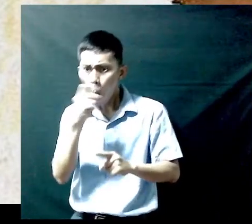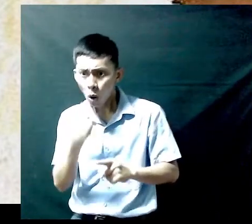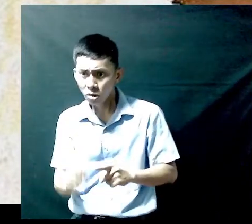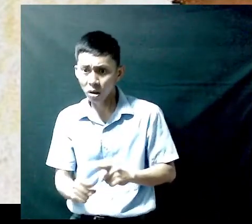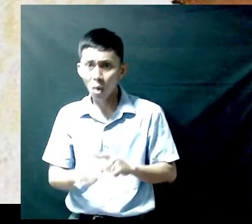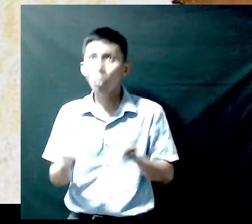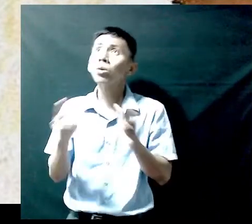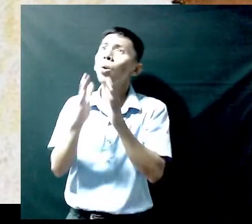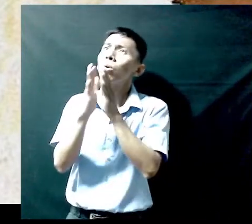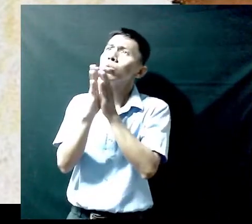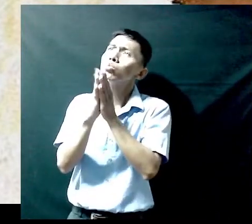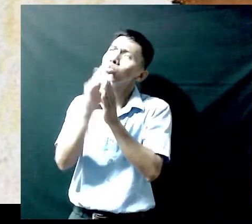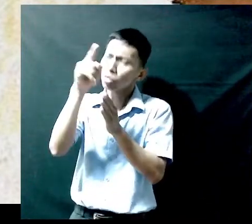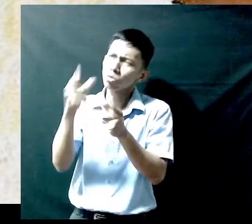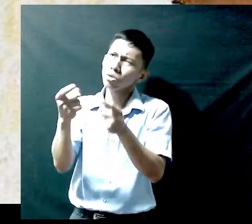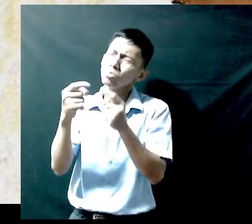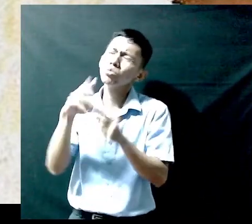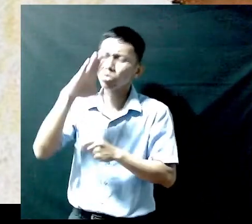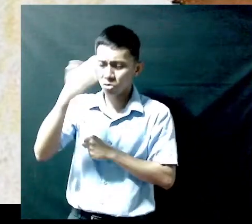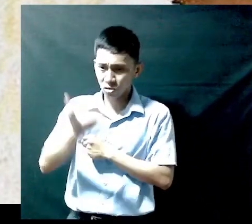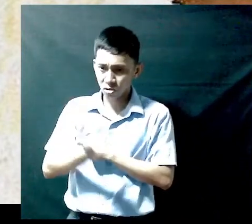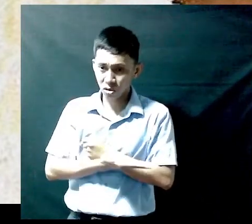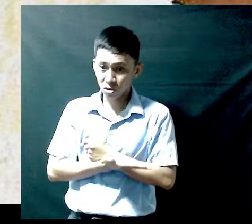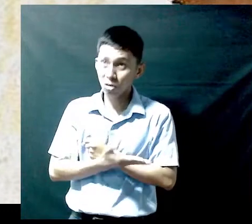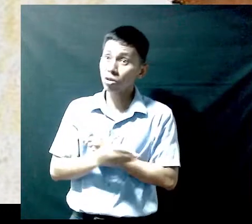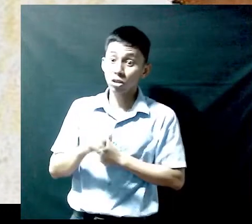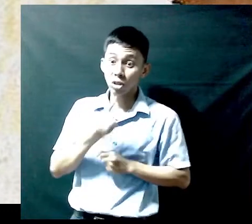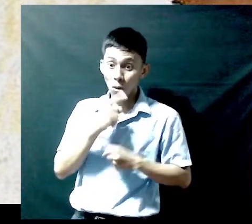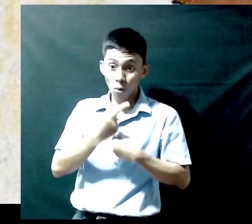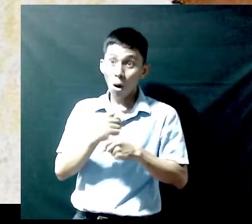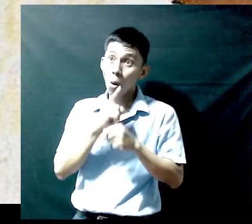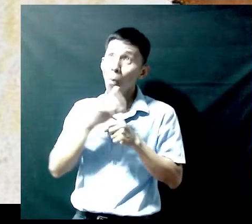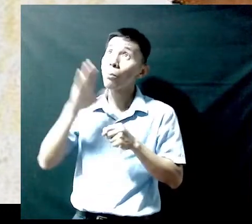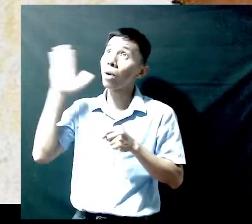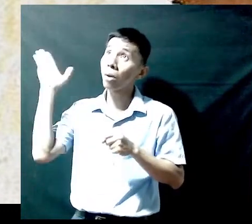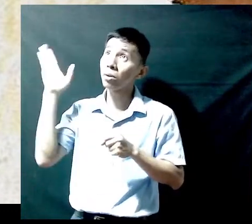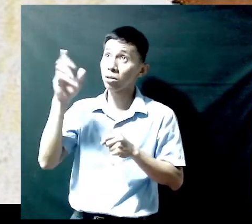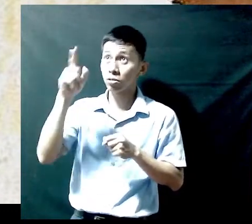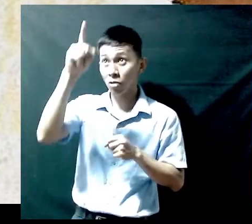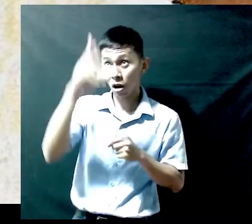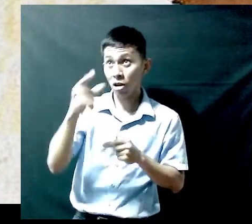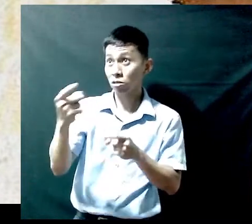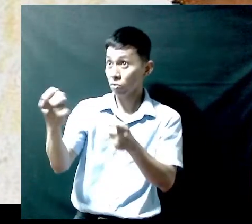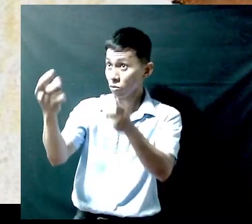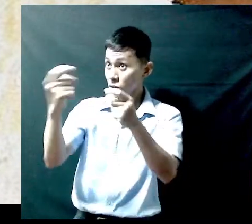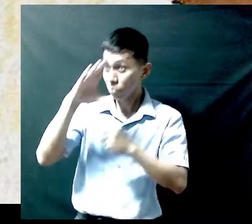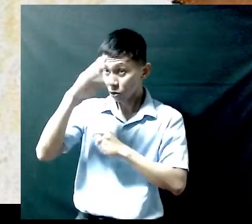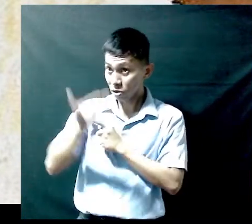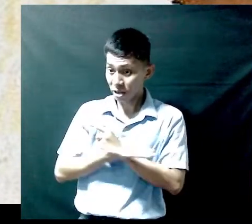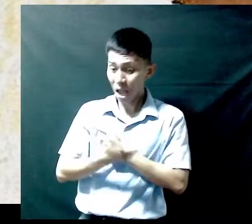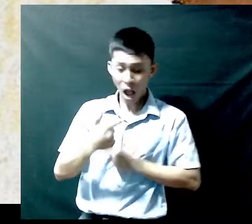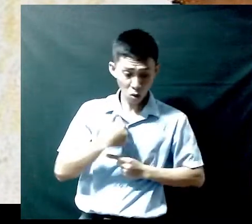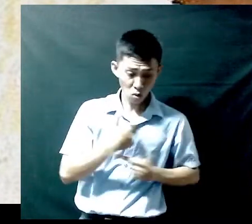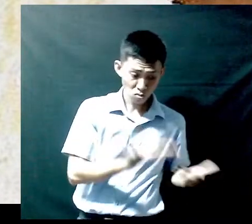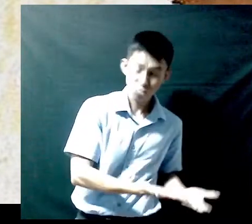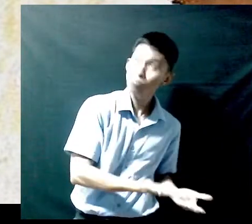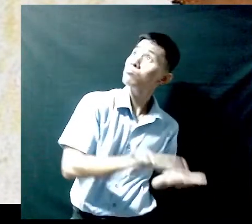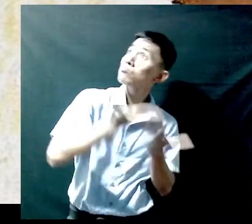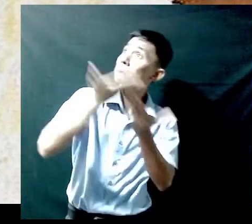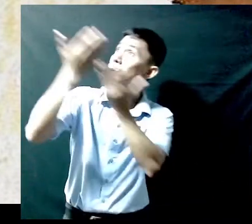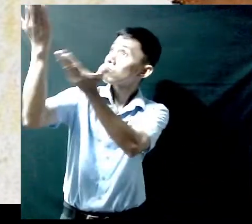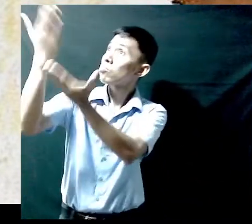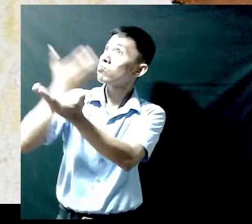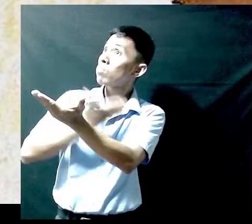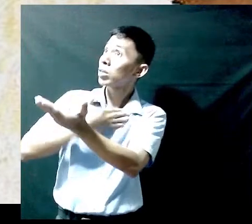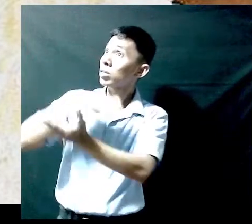Lord granted her request. Kaya po yung salitang Samuel means name of God. Meron ba rito ang pangalan